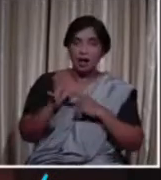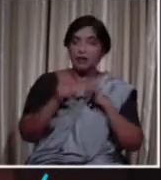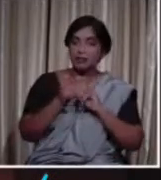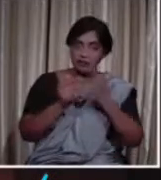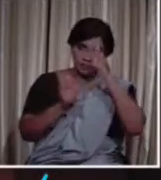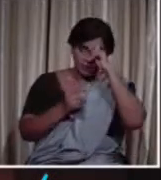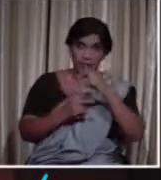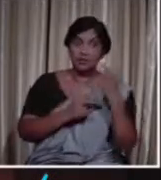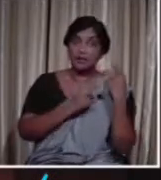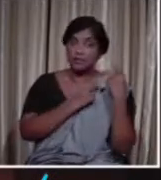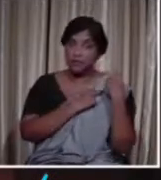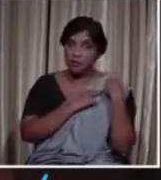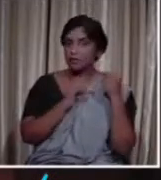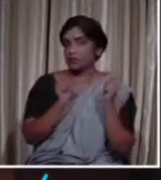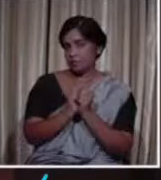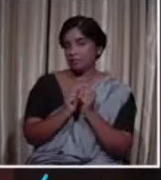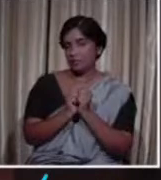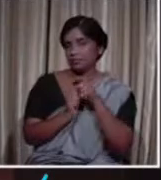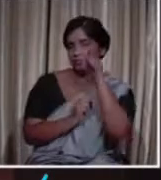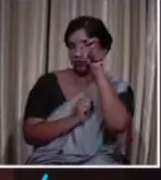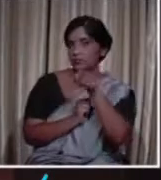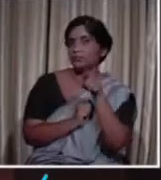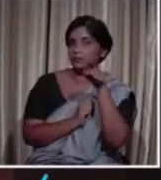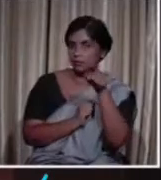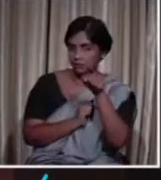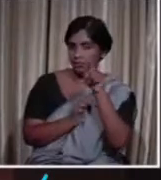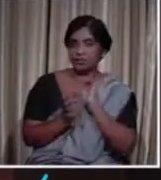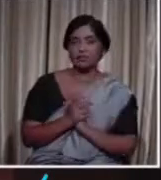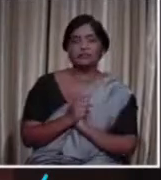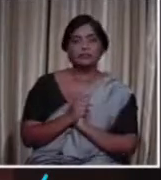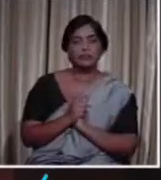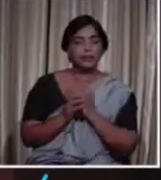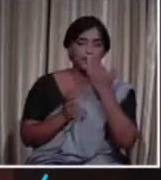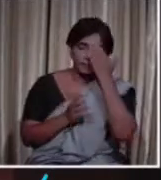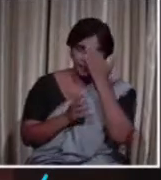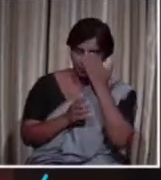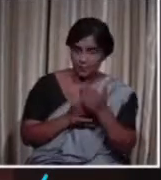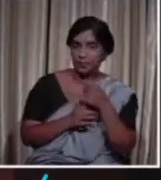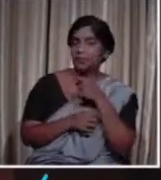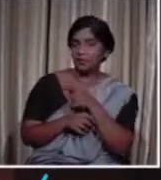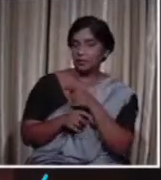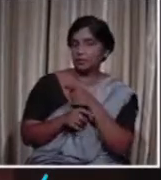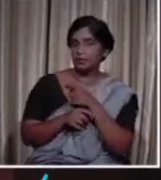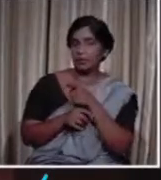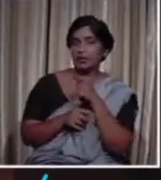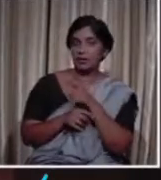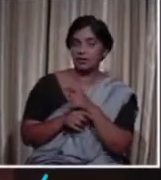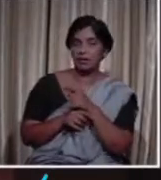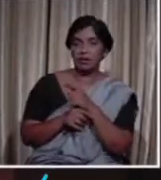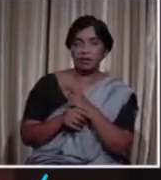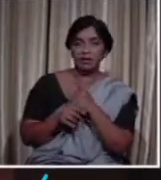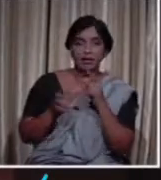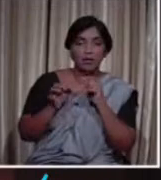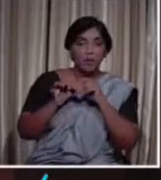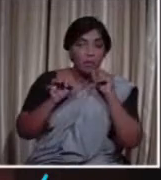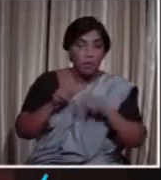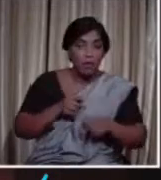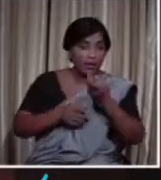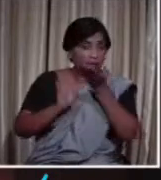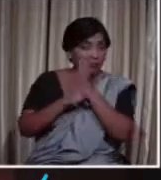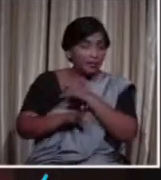මොකද වගකීමෙන් කටයුතු කරන පුද්ගලික හැටියට කරුණා කරලා අර මොනිටරි බෝඩ් එක ගත්තු ඩිසිෂන්